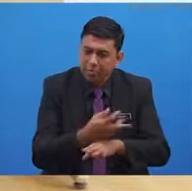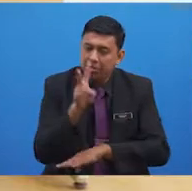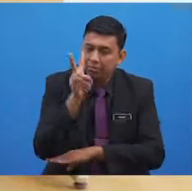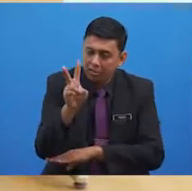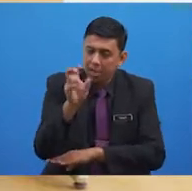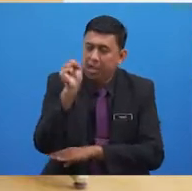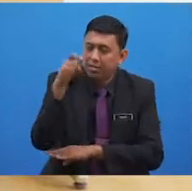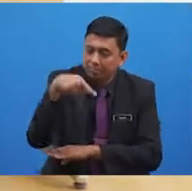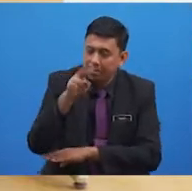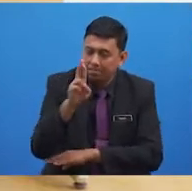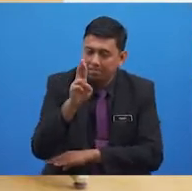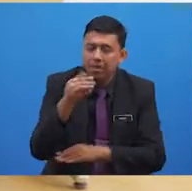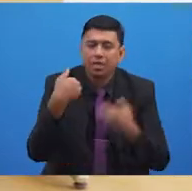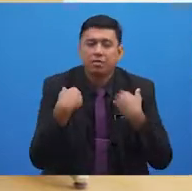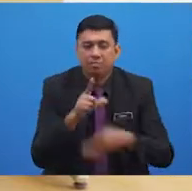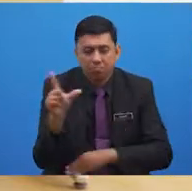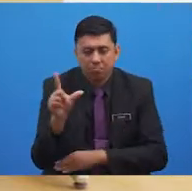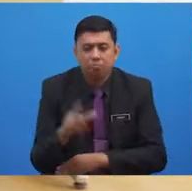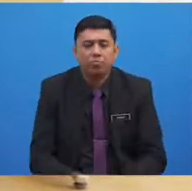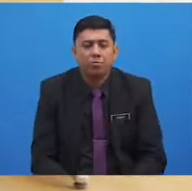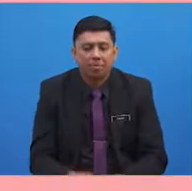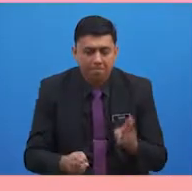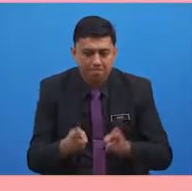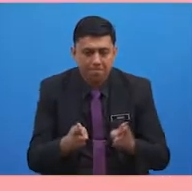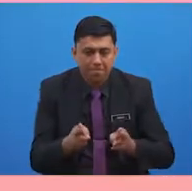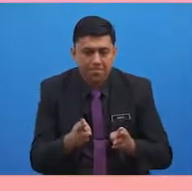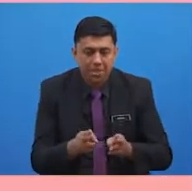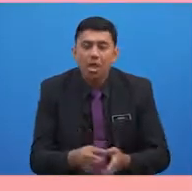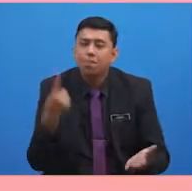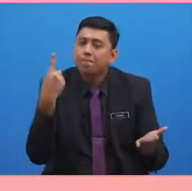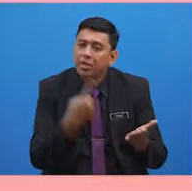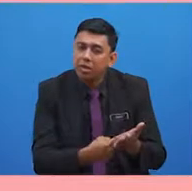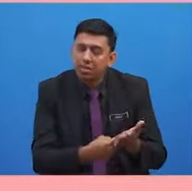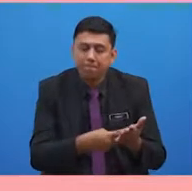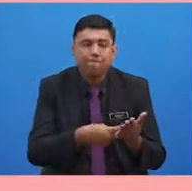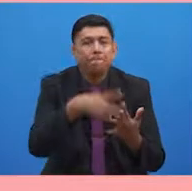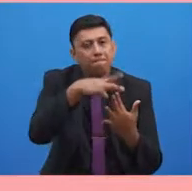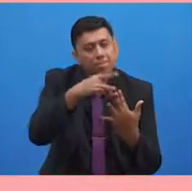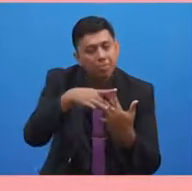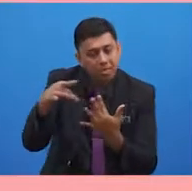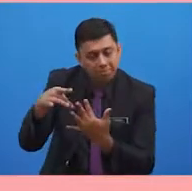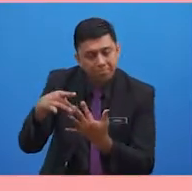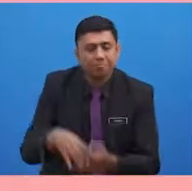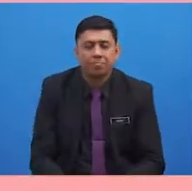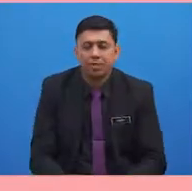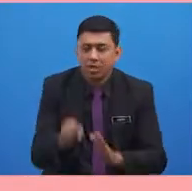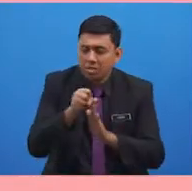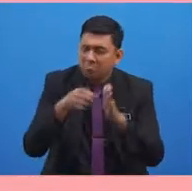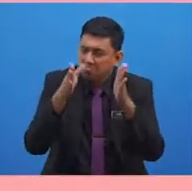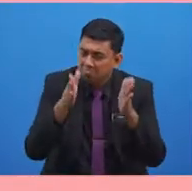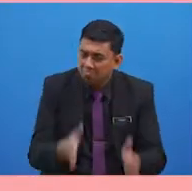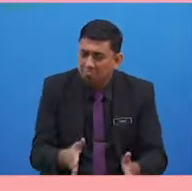kedua SPR adalah menguruskan pendaftaran pemilih. Seseorang